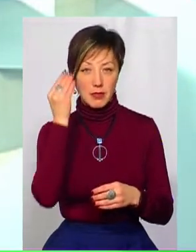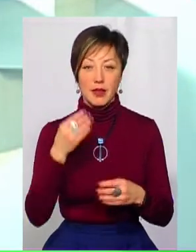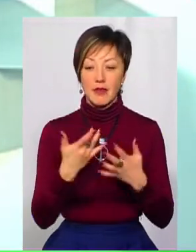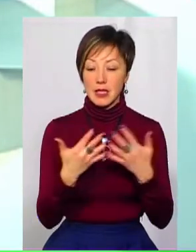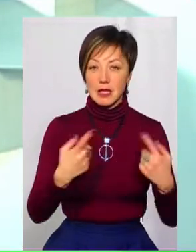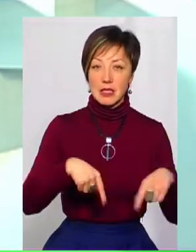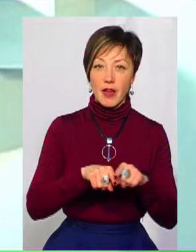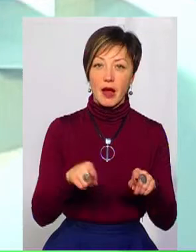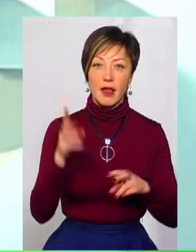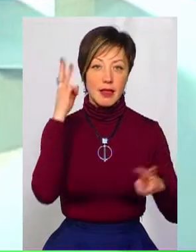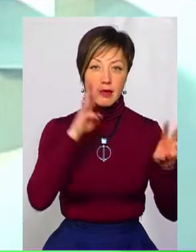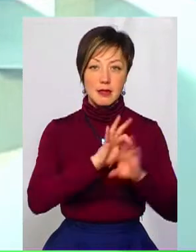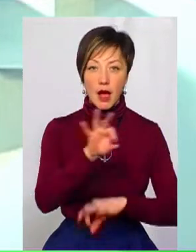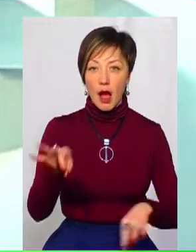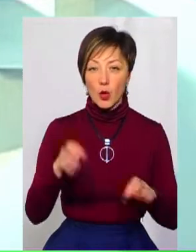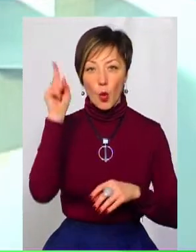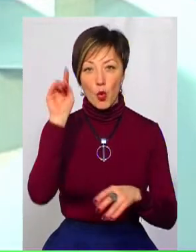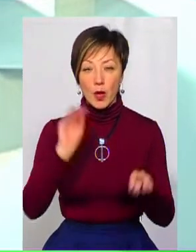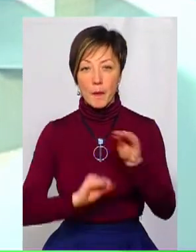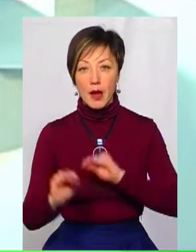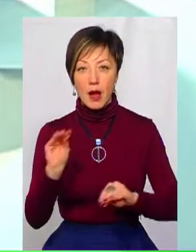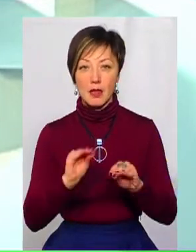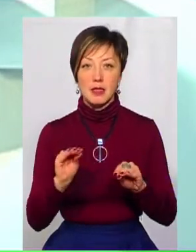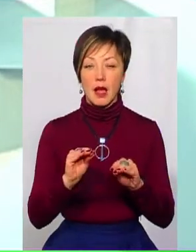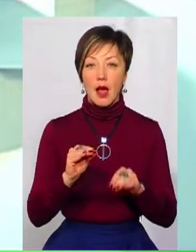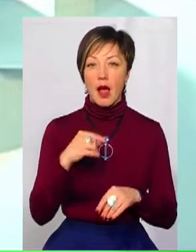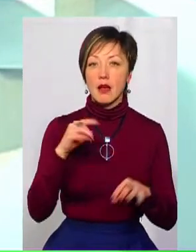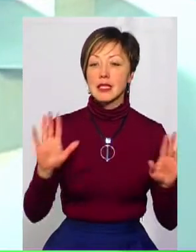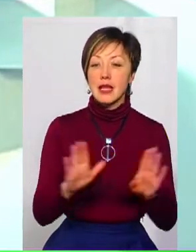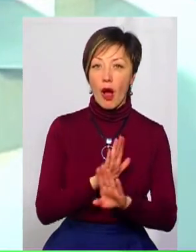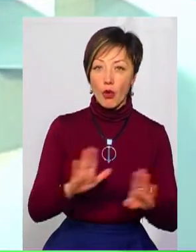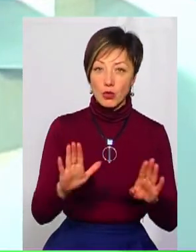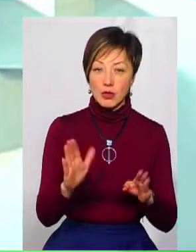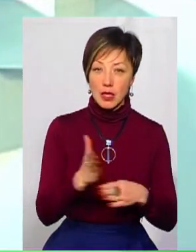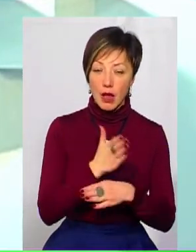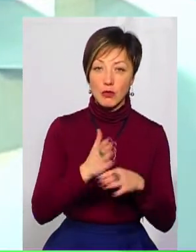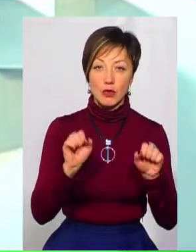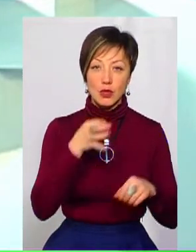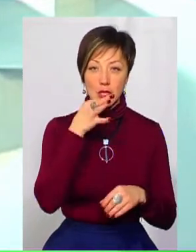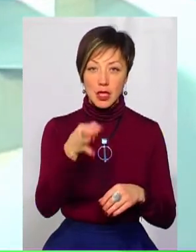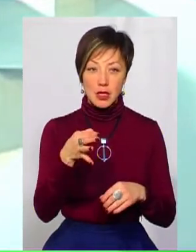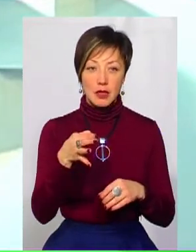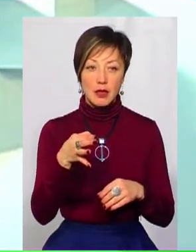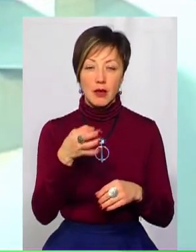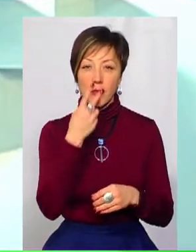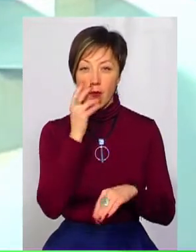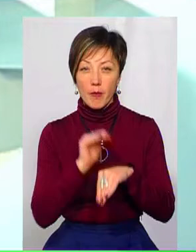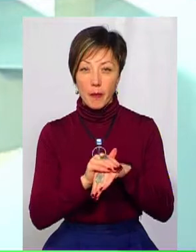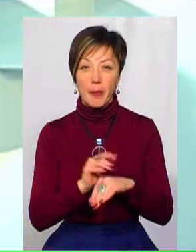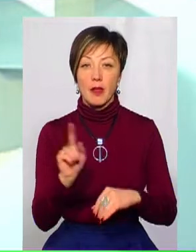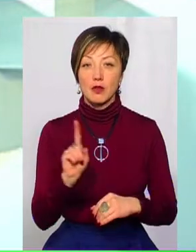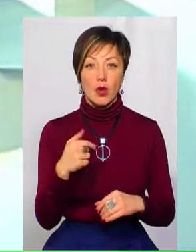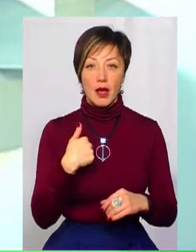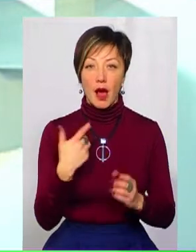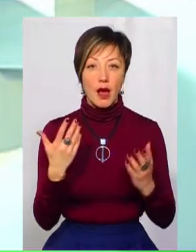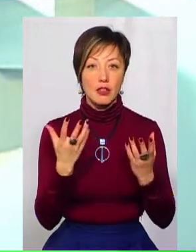сфері дизайну, у сфері мультиплікації, у сфері саунд-продакшену. Зокрема, також окремо можу сказати, підмітити той факт, що я